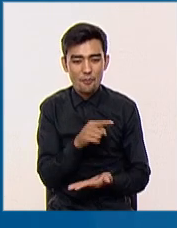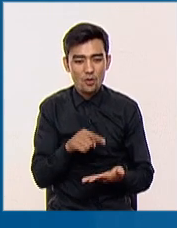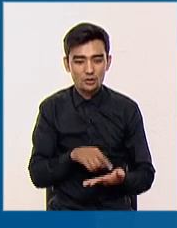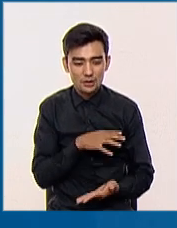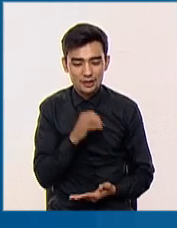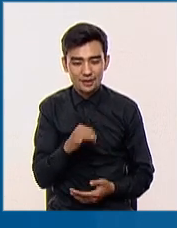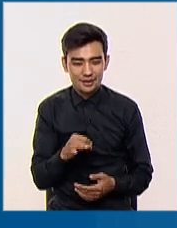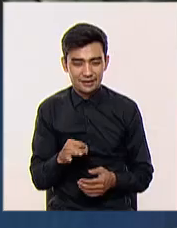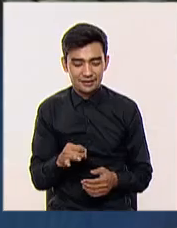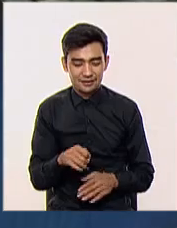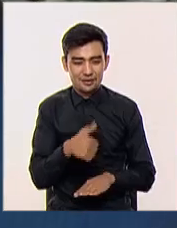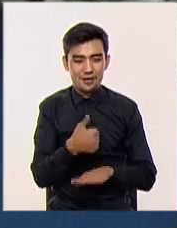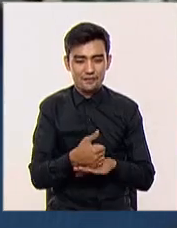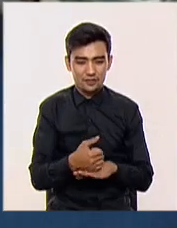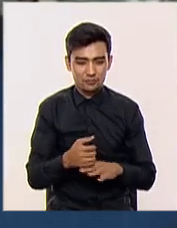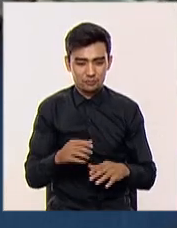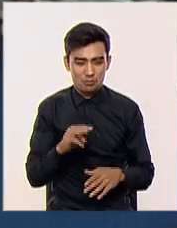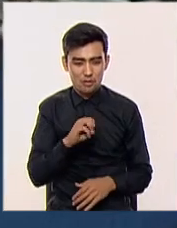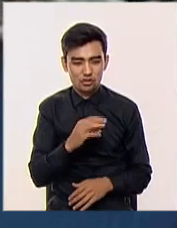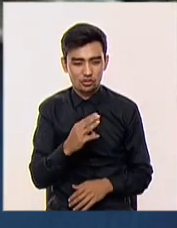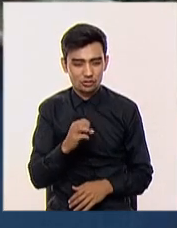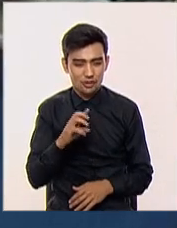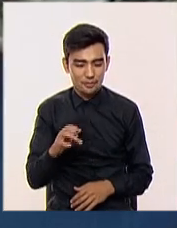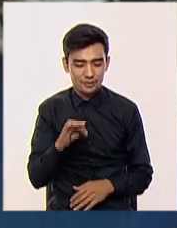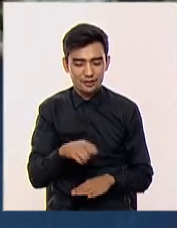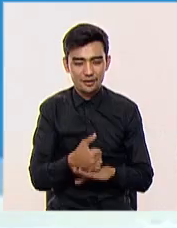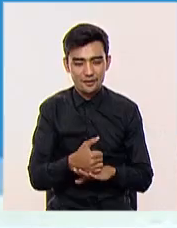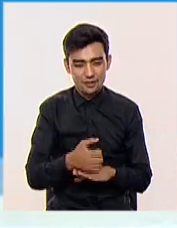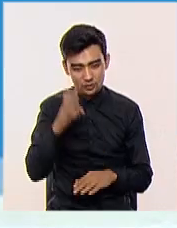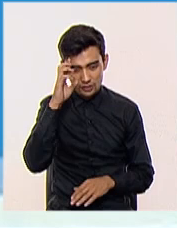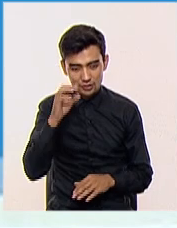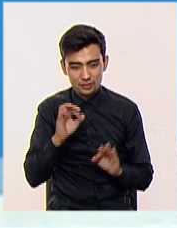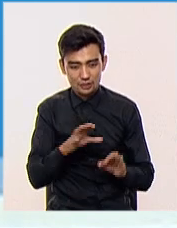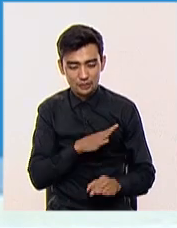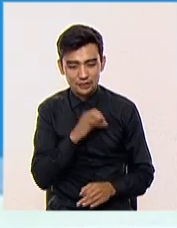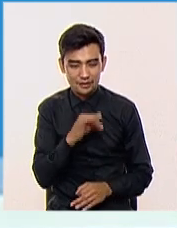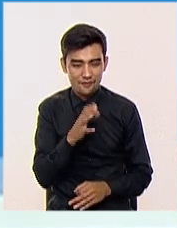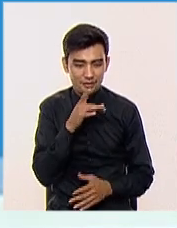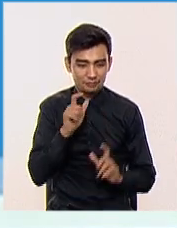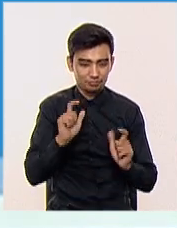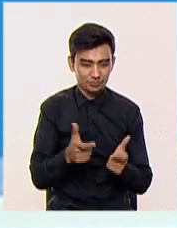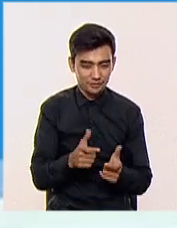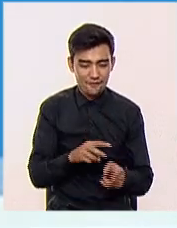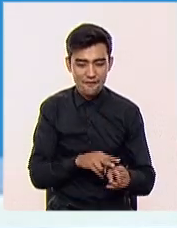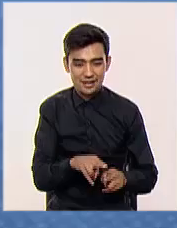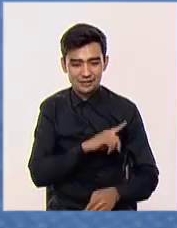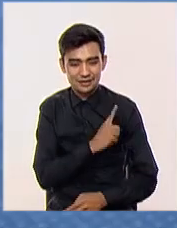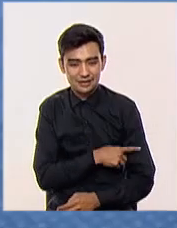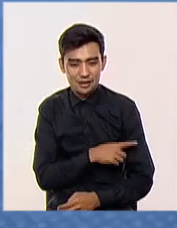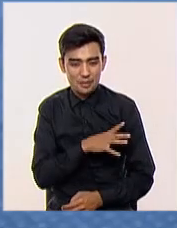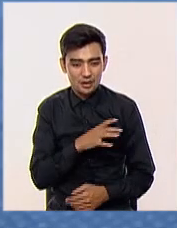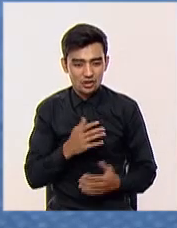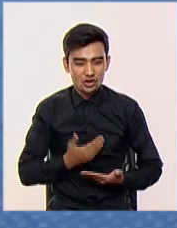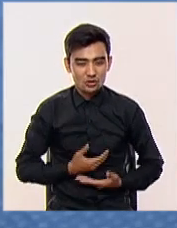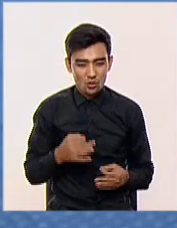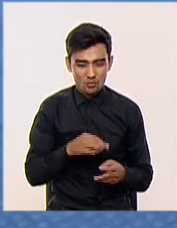в глобальном, планетарном масштабе, отметил глава государства. Пандемия коронавируса сильно повлияла на все сферы